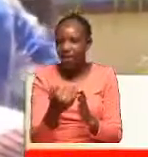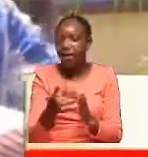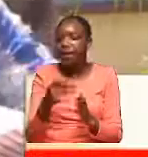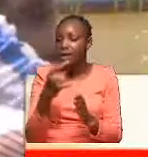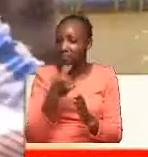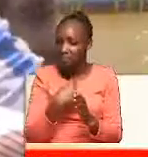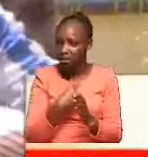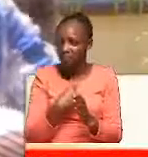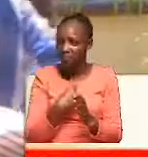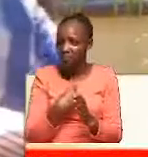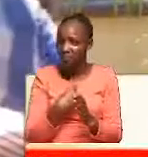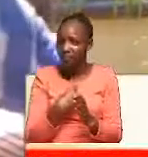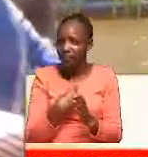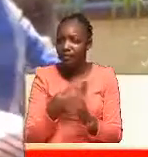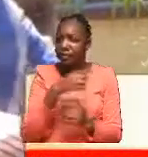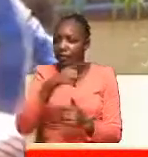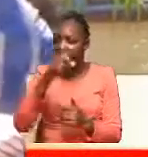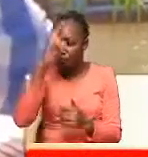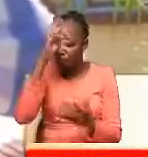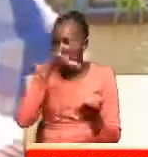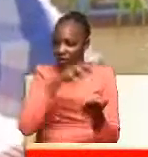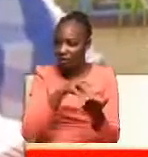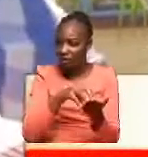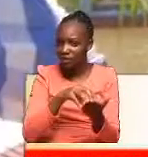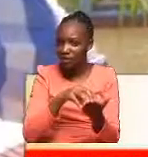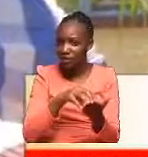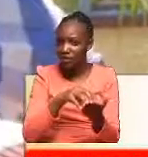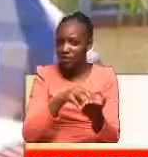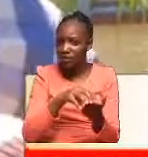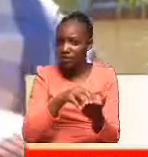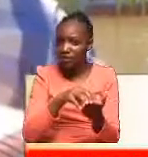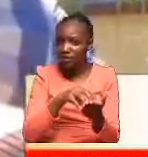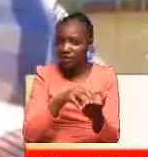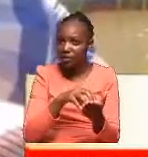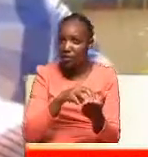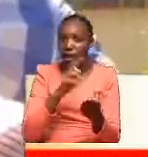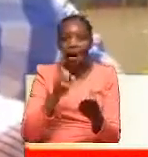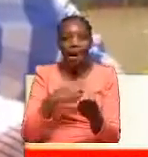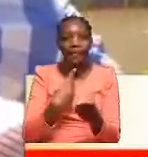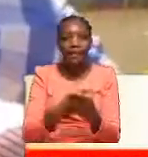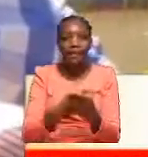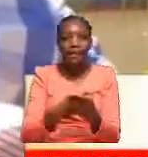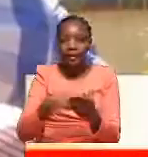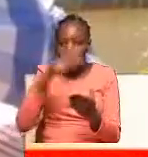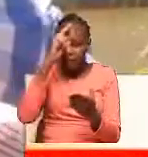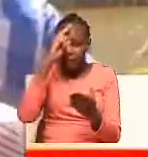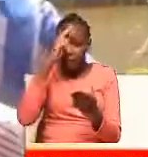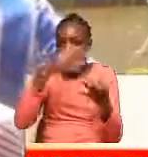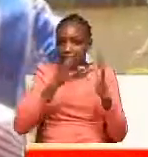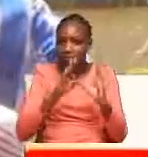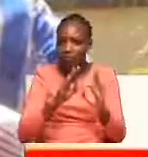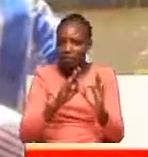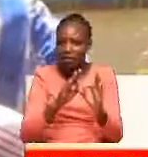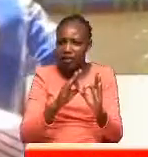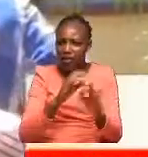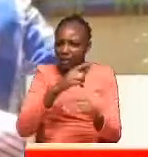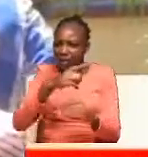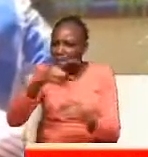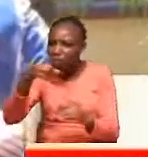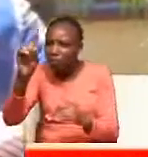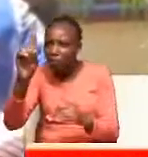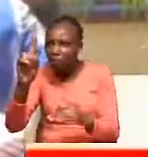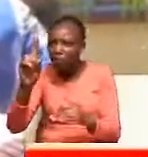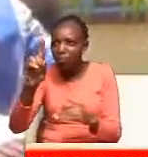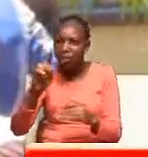Nimeamkia hili jambo, tumeenda kwa polisi. Hao maafisa wa polisi wanafanya kuhepa. Kama huyu kijana alikuwa